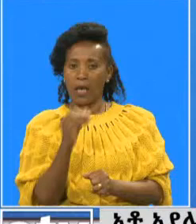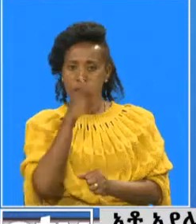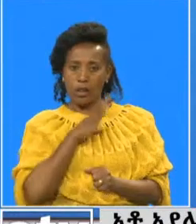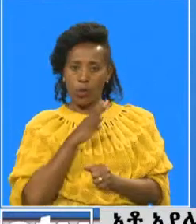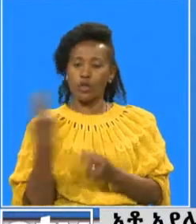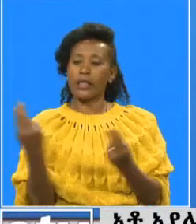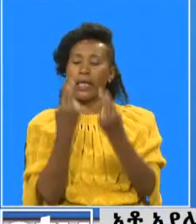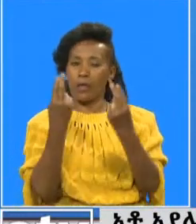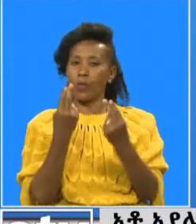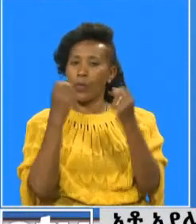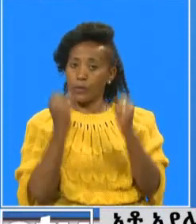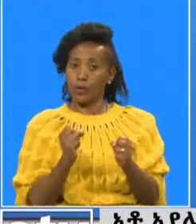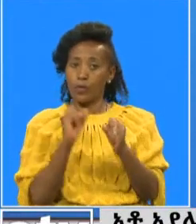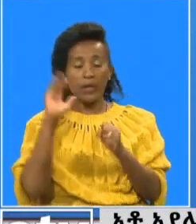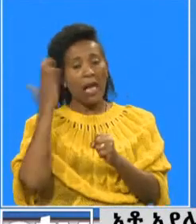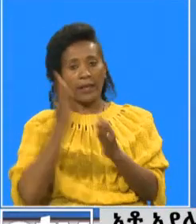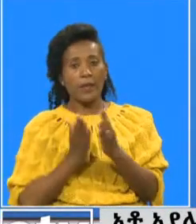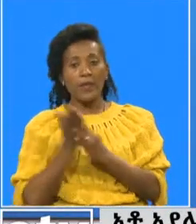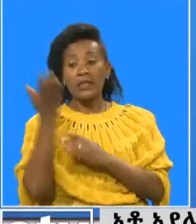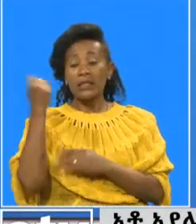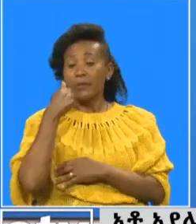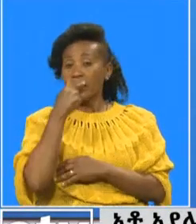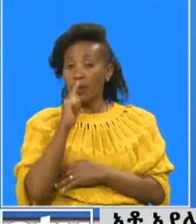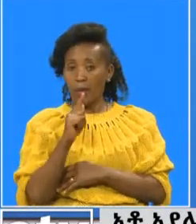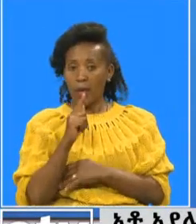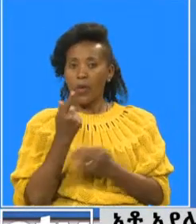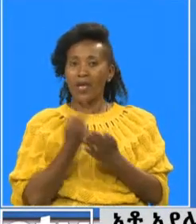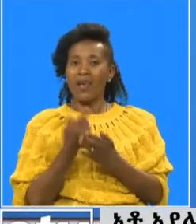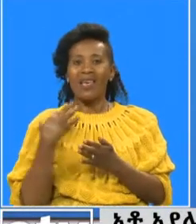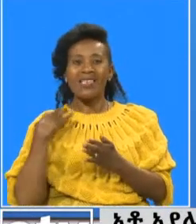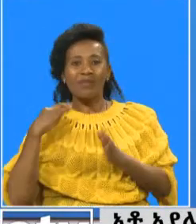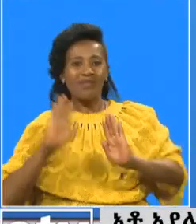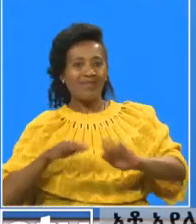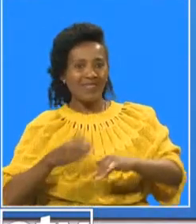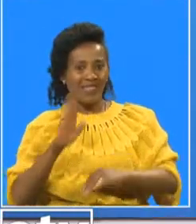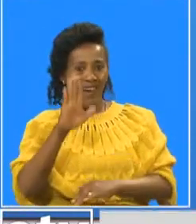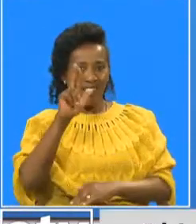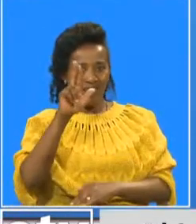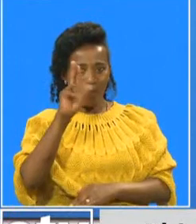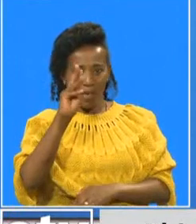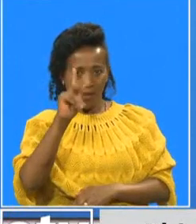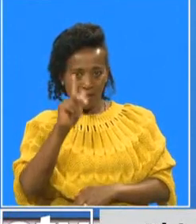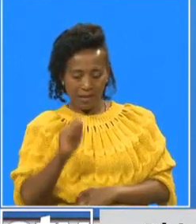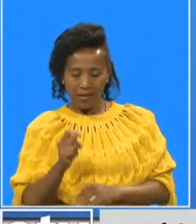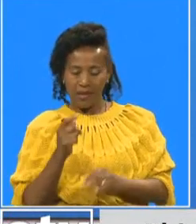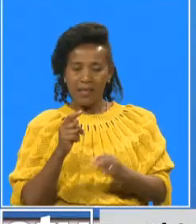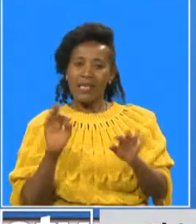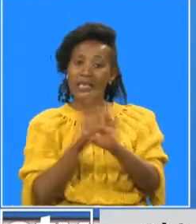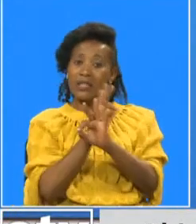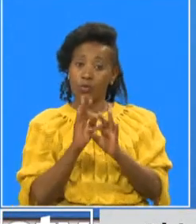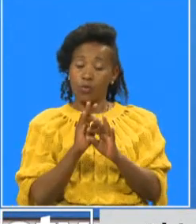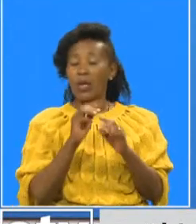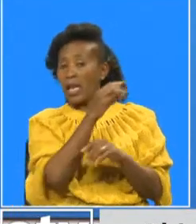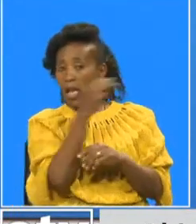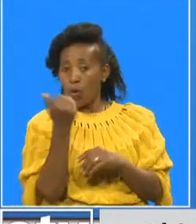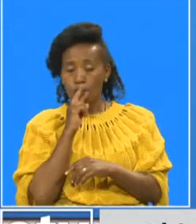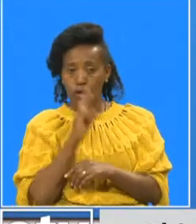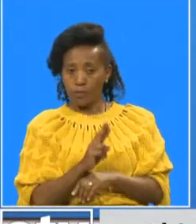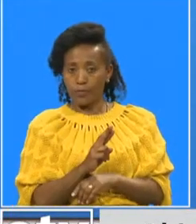ሰዎች ሊጠቀሙ በሚችሉበት አይነት መልኩ ቅድም እንደተባለው አሁን ጋርመንት አካባቢ ላይ ያለ በተለይ አሁን በኢንዱስትሪ ፓርኮች እና